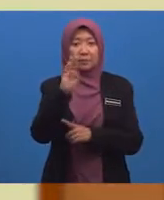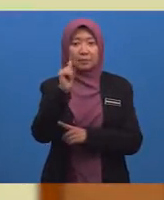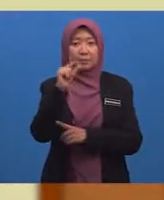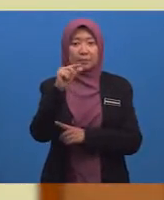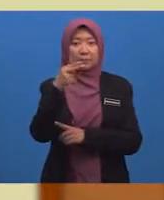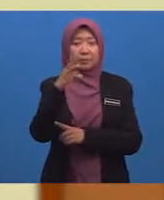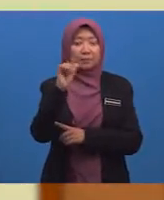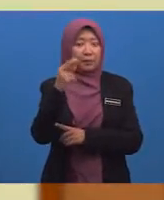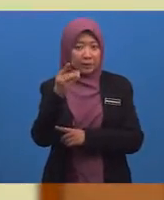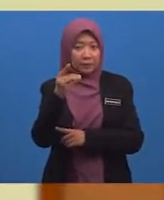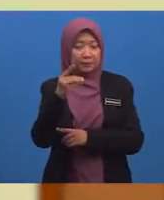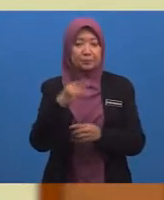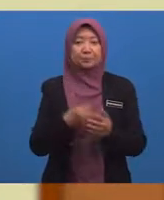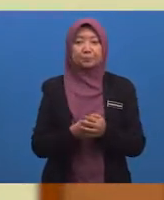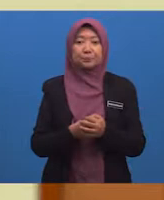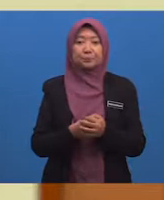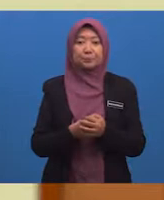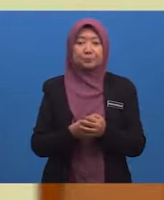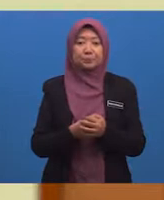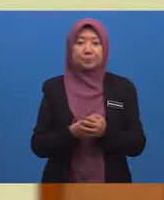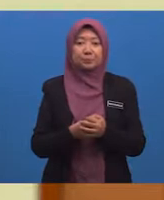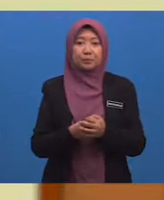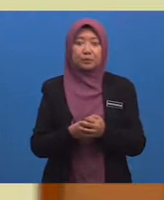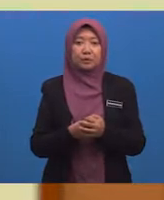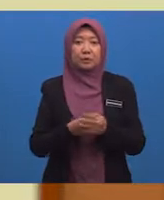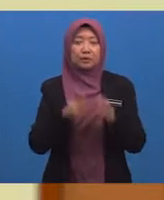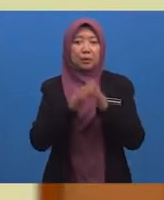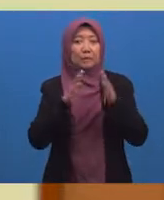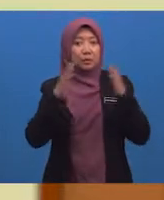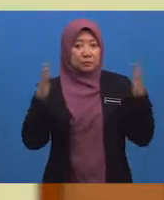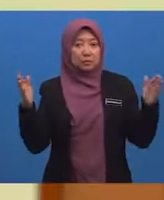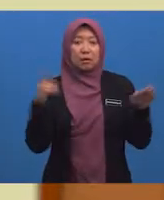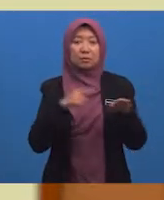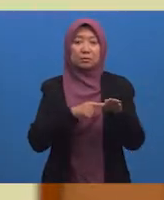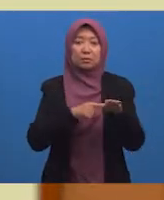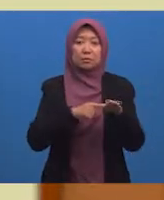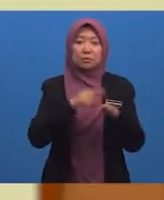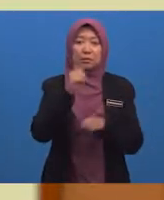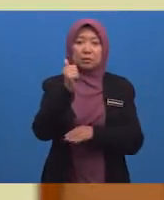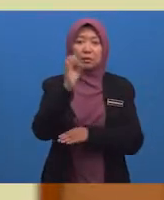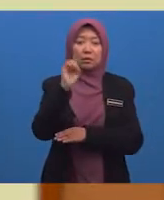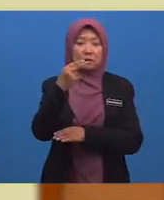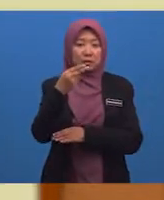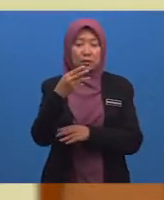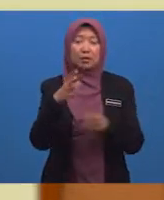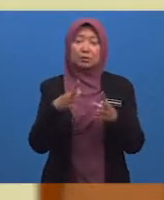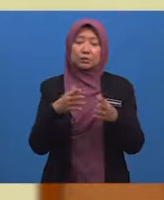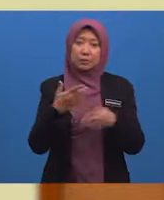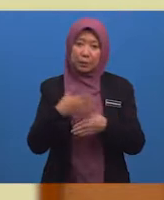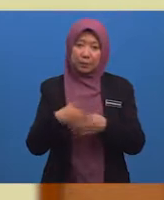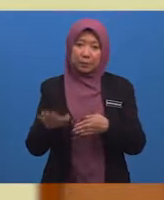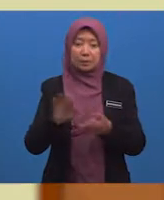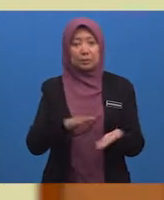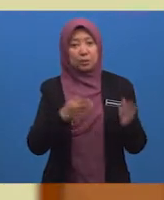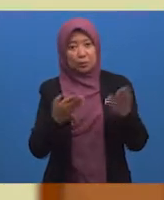Abel. Dayah ini merupakan dayah terbesar di Aceh. Selepas meninggal dunia, dayah tersebut